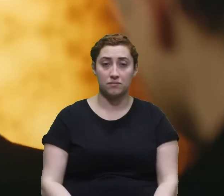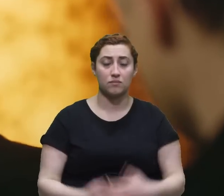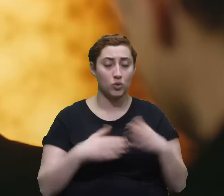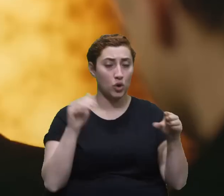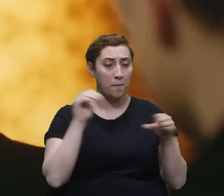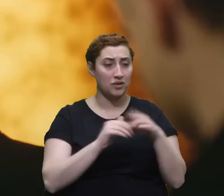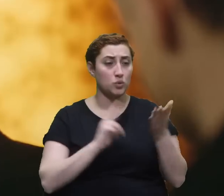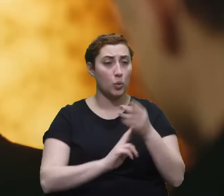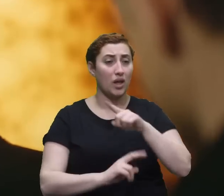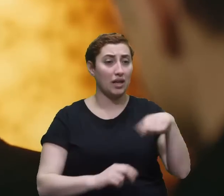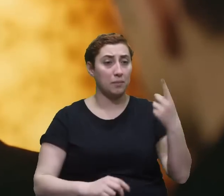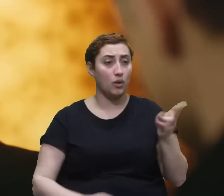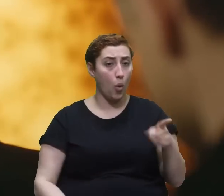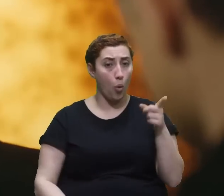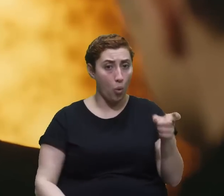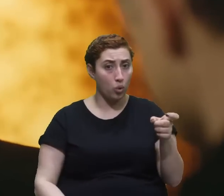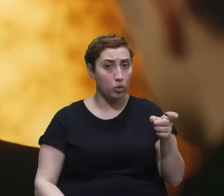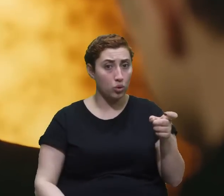Yüce Meclis azalarından birini öldürmek